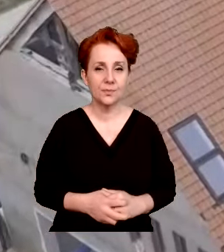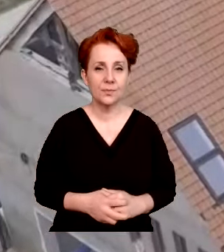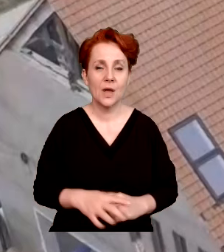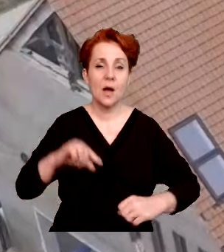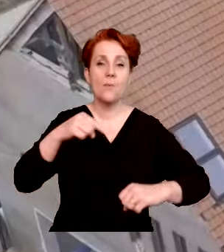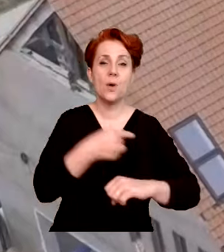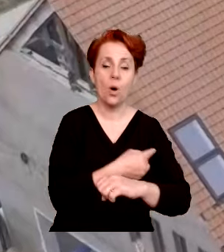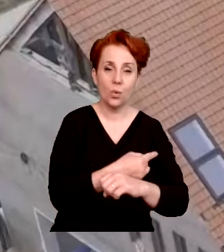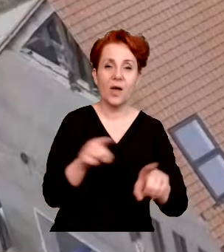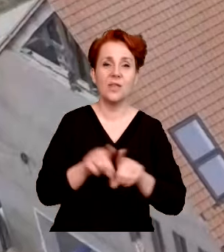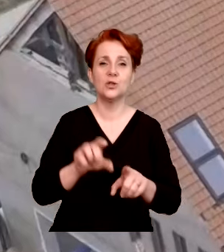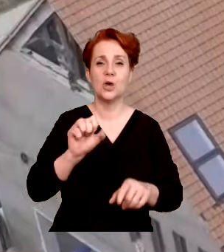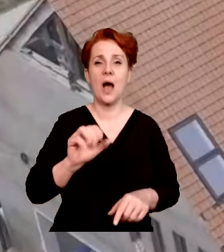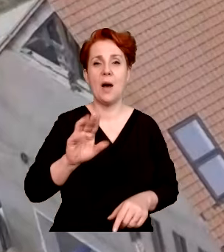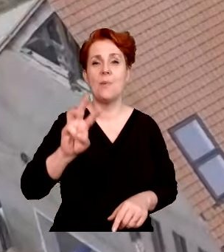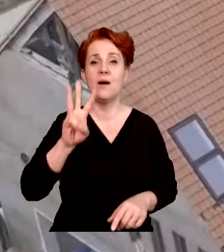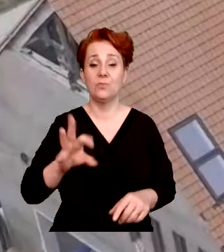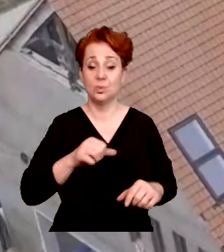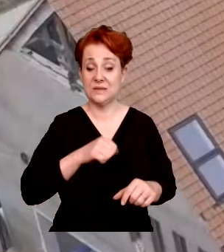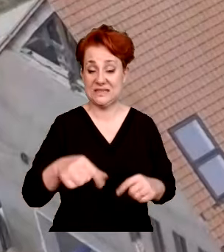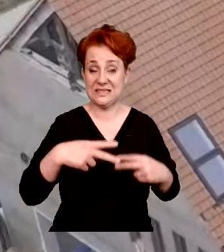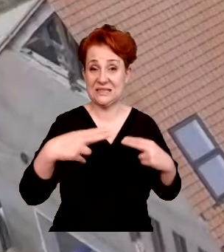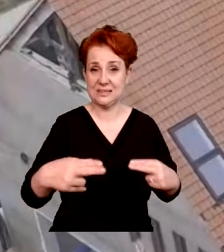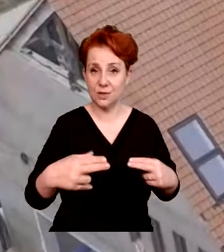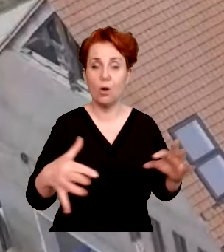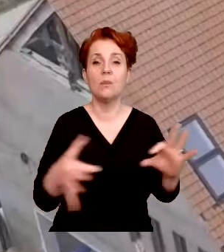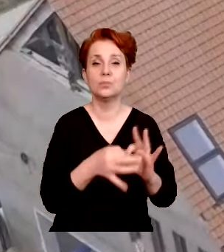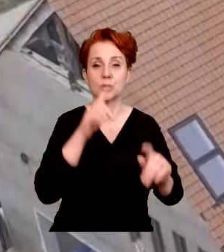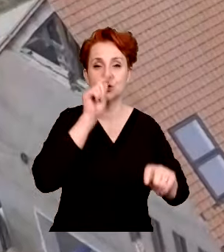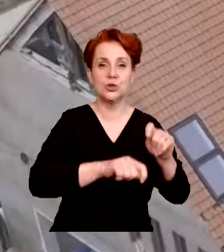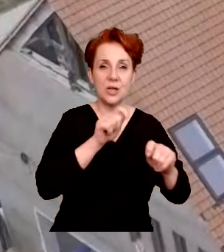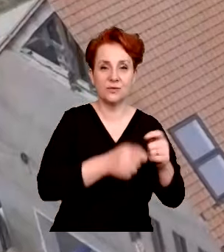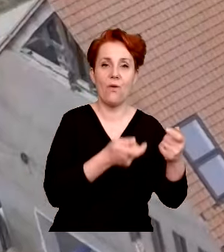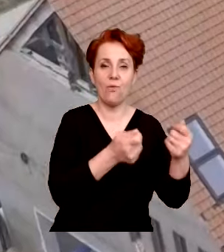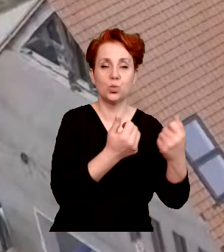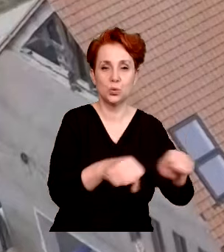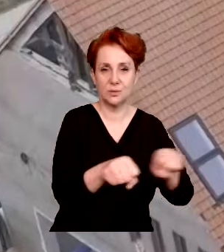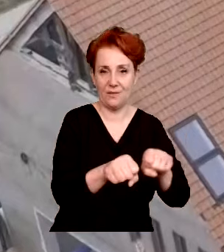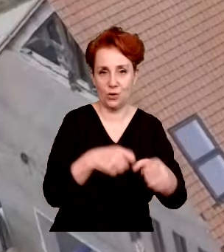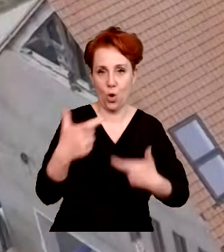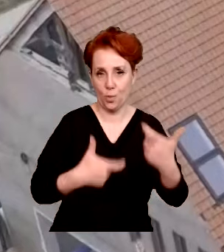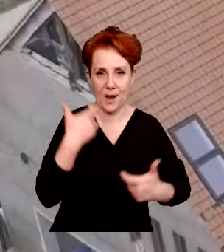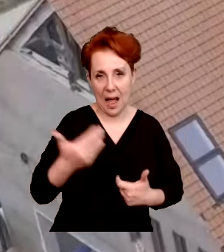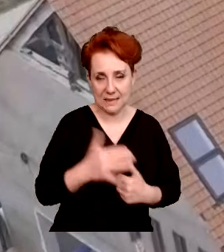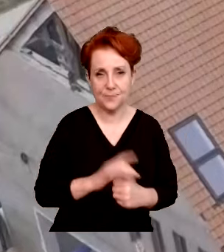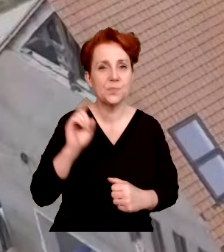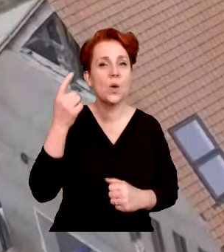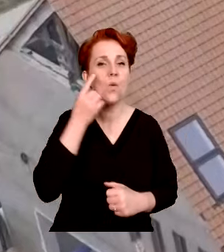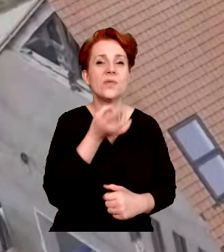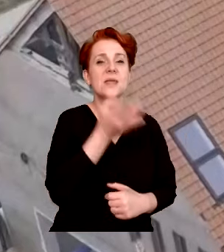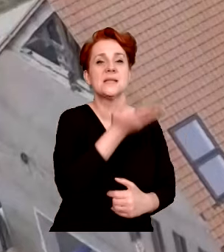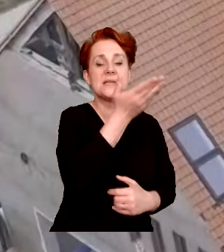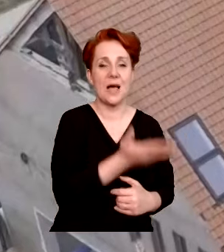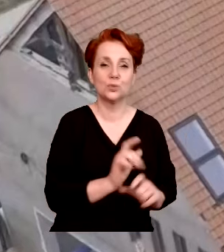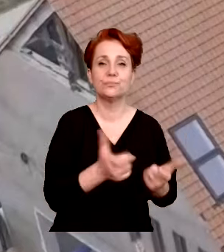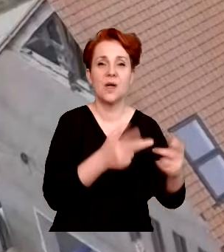prokuratury i ABW z tego tygodnia dotyczyła śledztwa w sprawie Funduszu Sprawiedliwości. Główny zarzut dotyczy tego, że